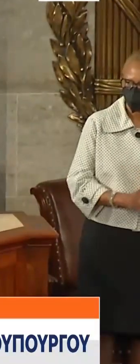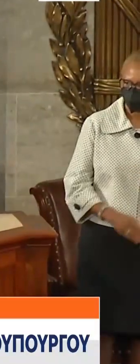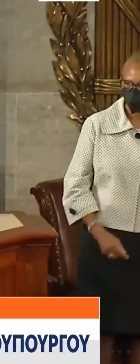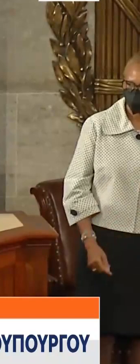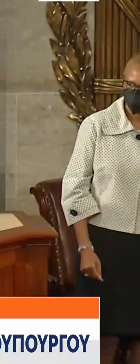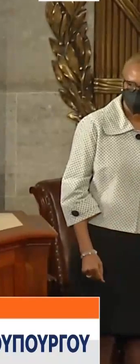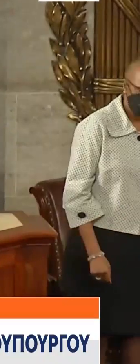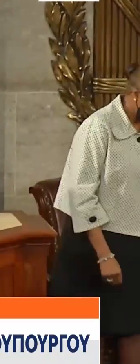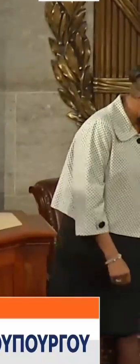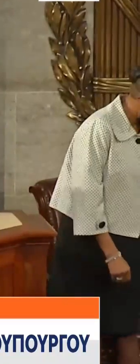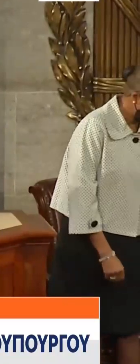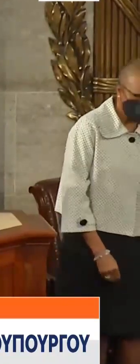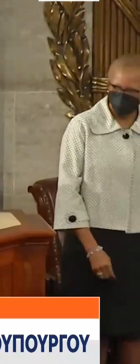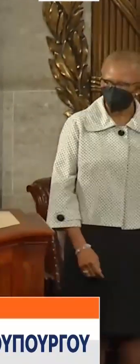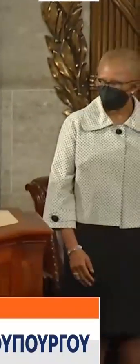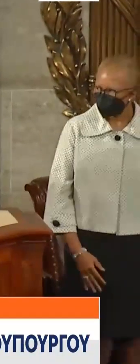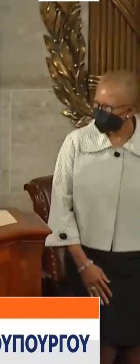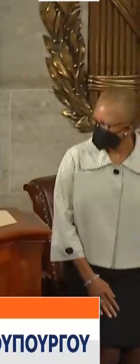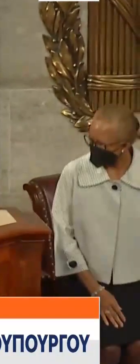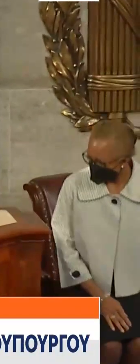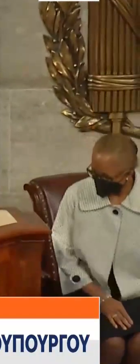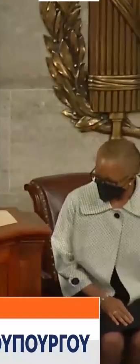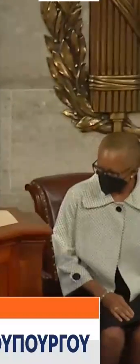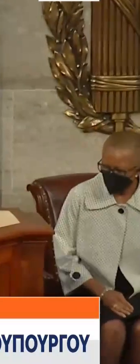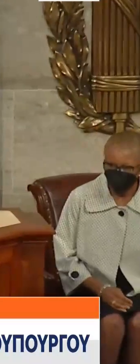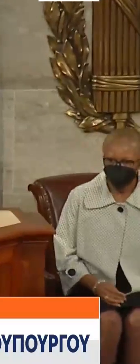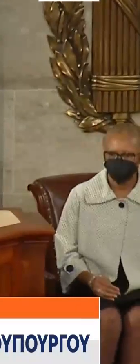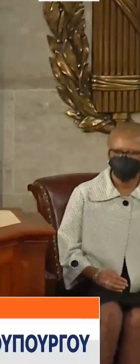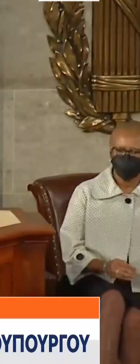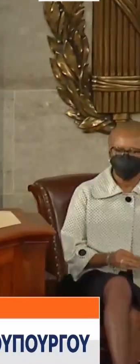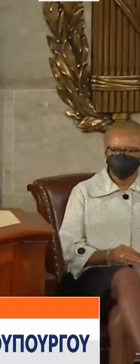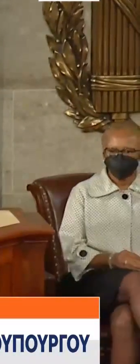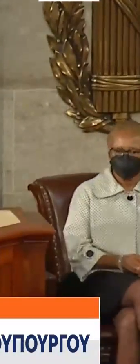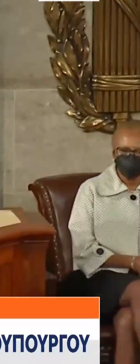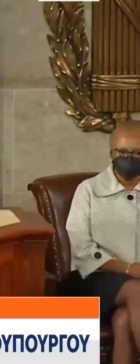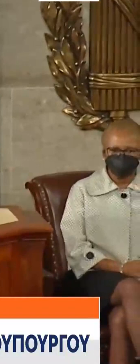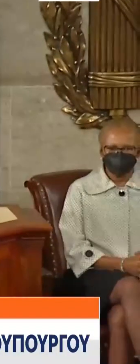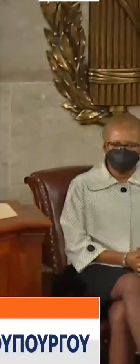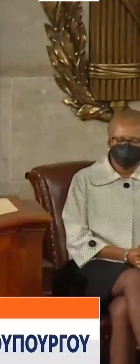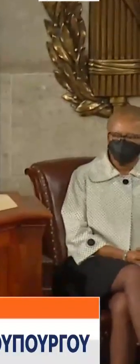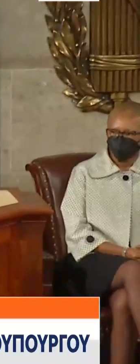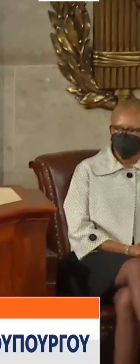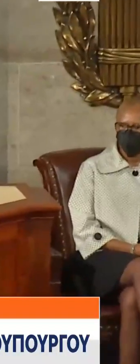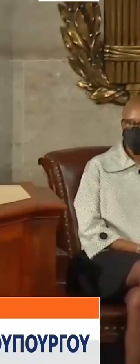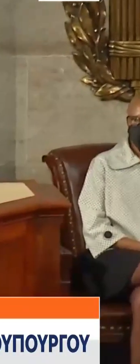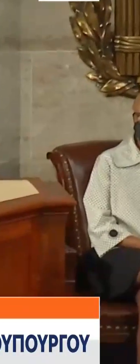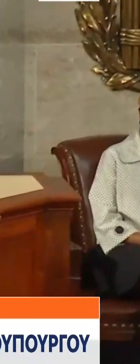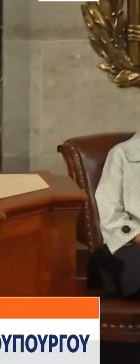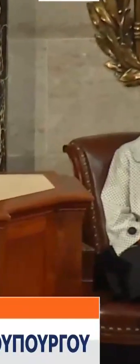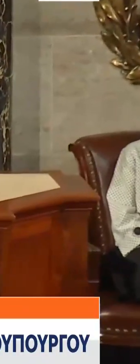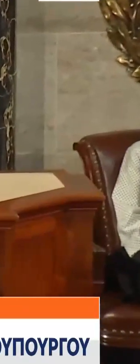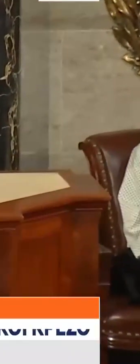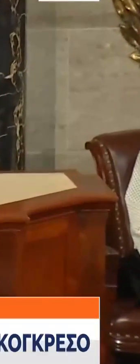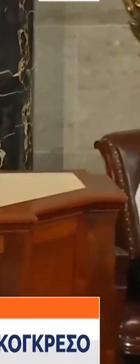Σας ευχαριστώ, λέγει ο Πρωθυπουργός της Ελλάδος, κυρία Πρόεδρε, κυρία